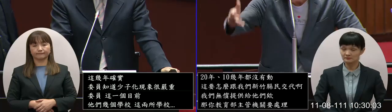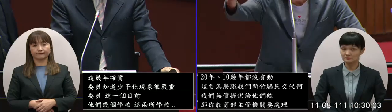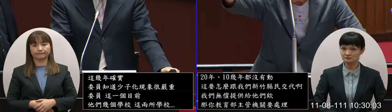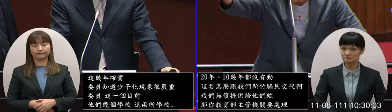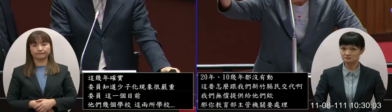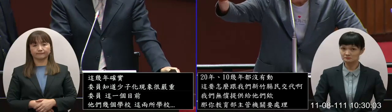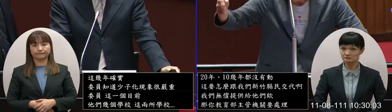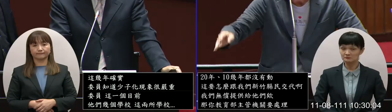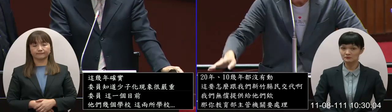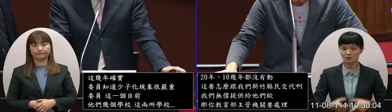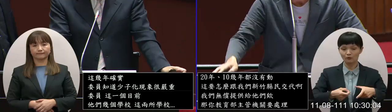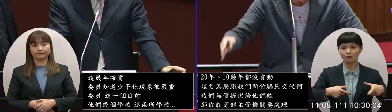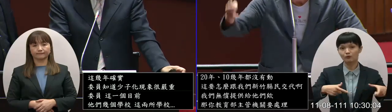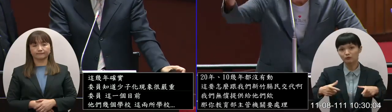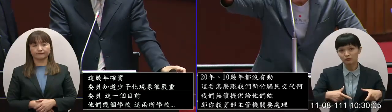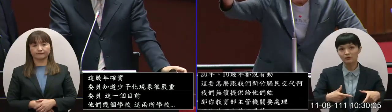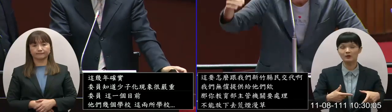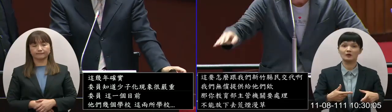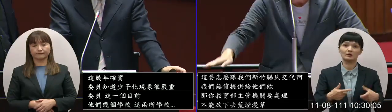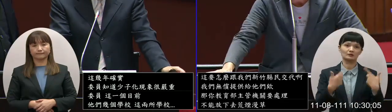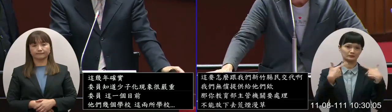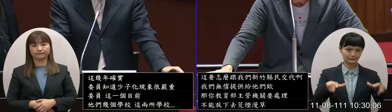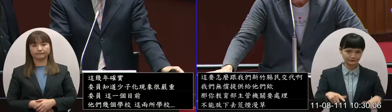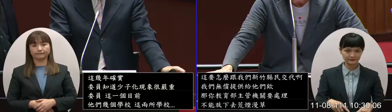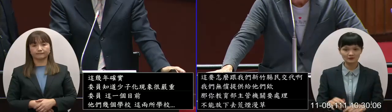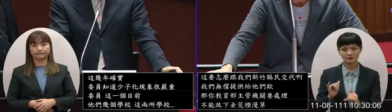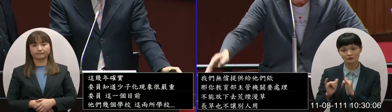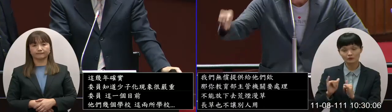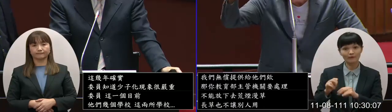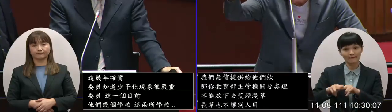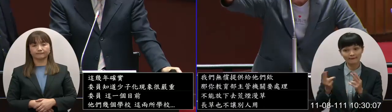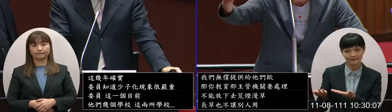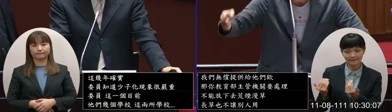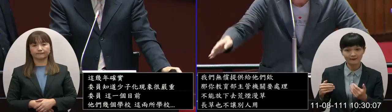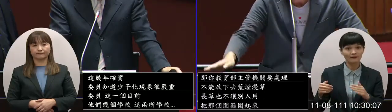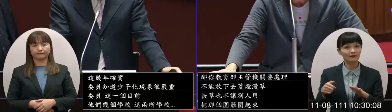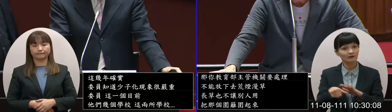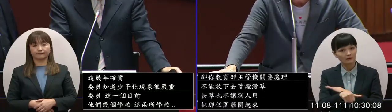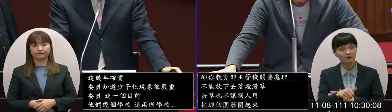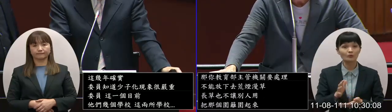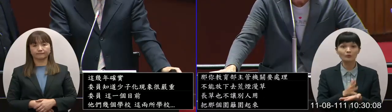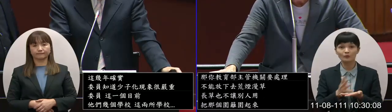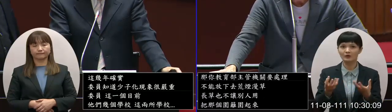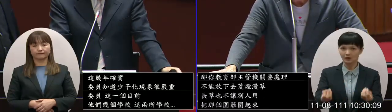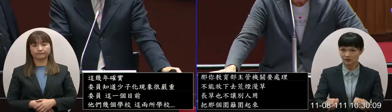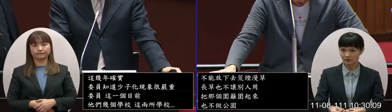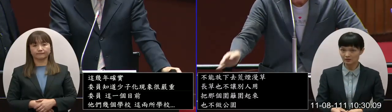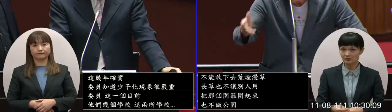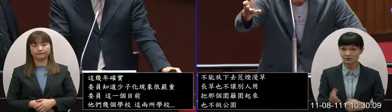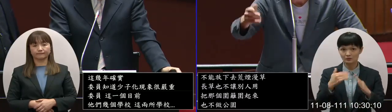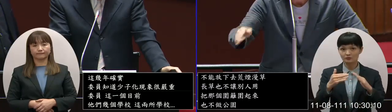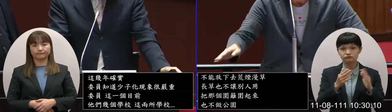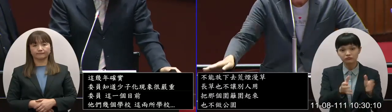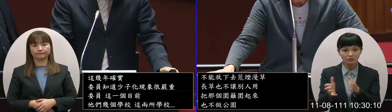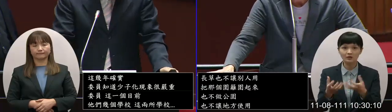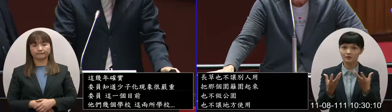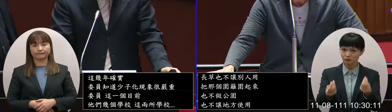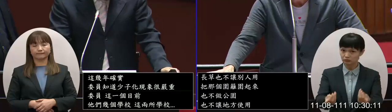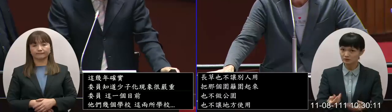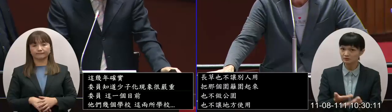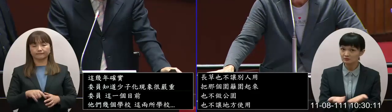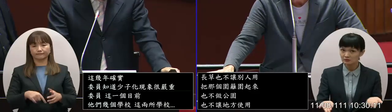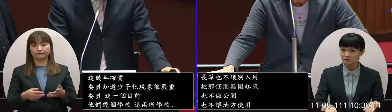也不做公园，也不让地方使用，也不盖校，啊，不然要改管。